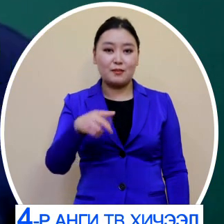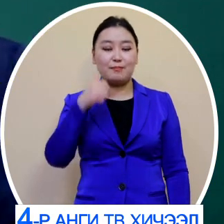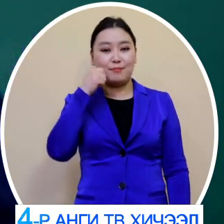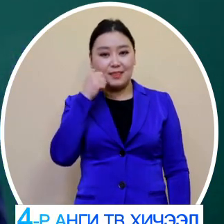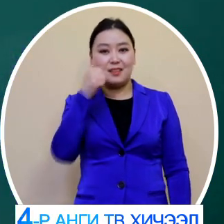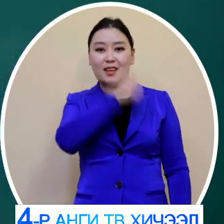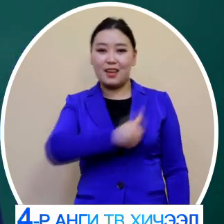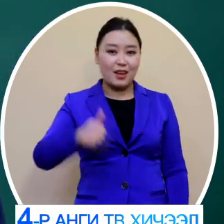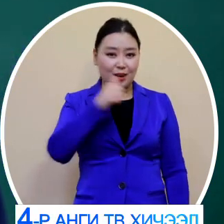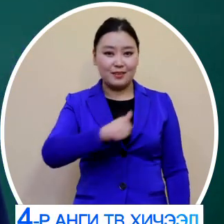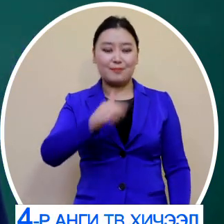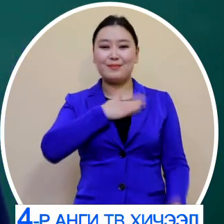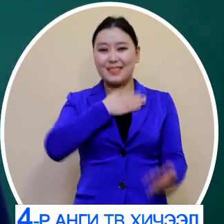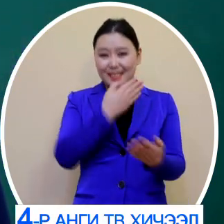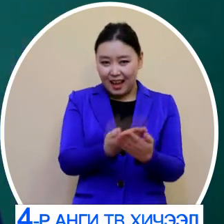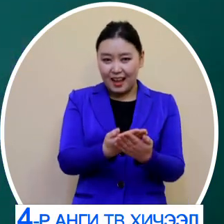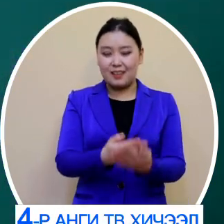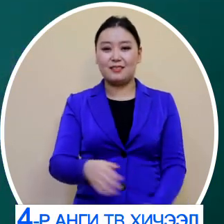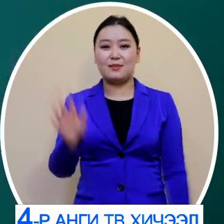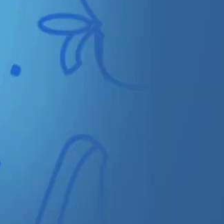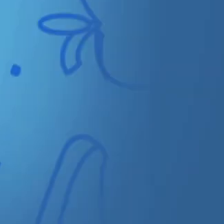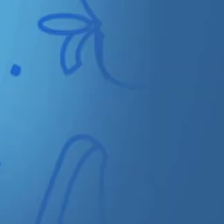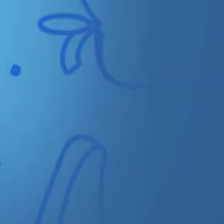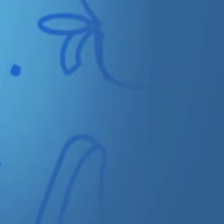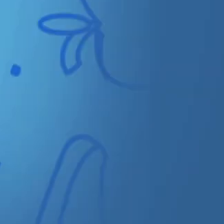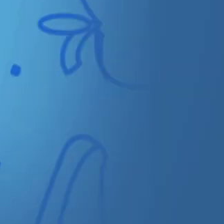эрүүл бол бие эрүүл. Баярлалаа.